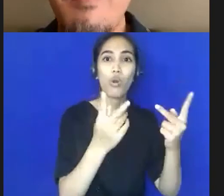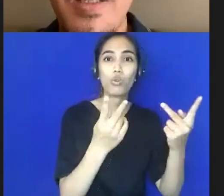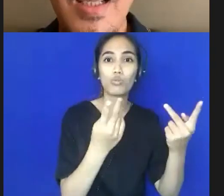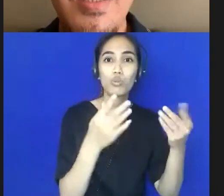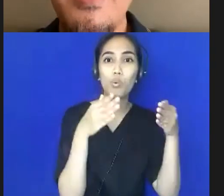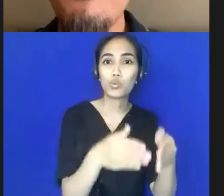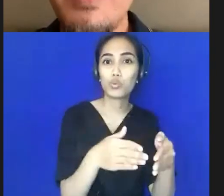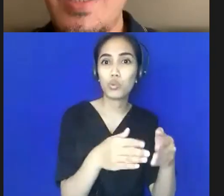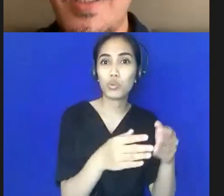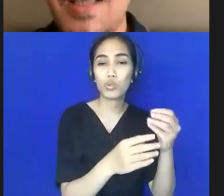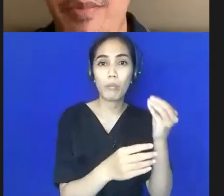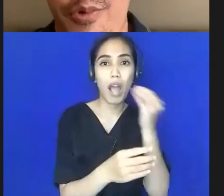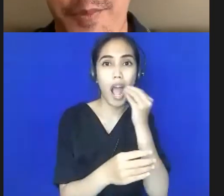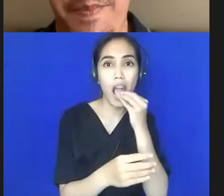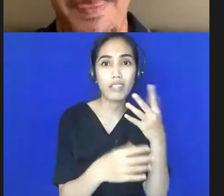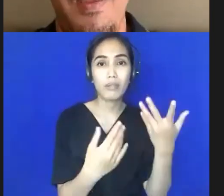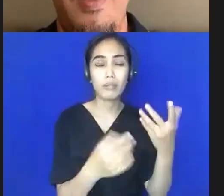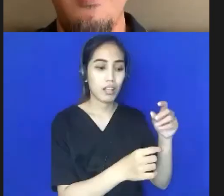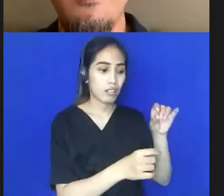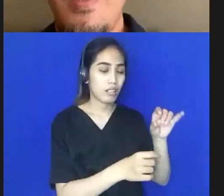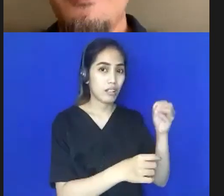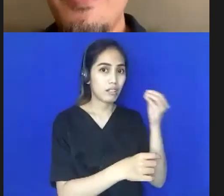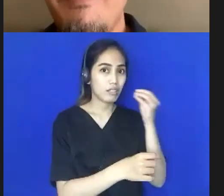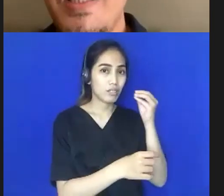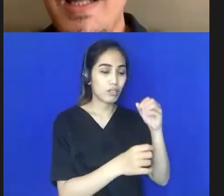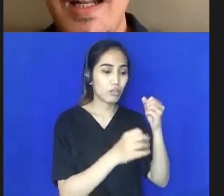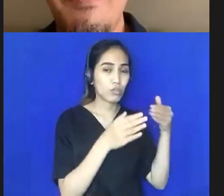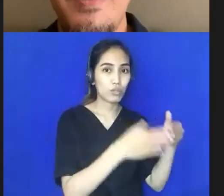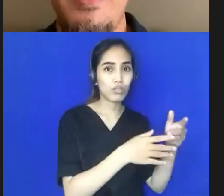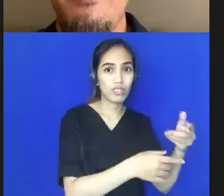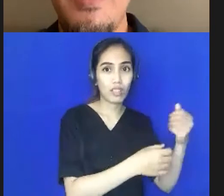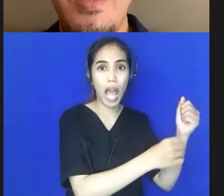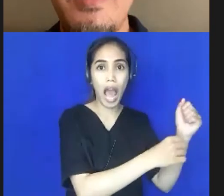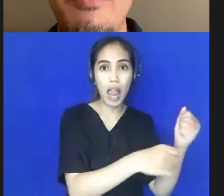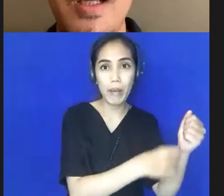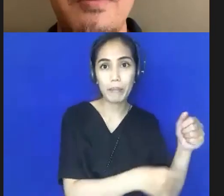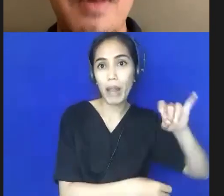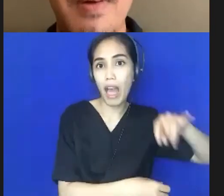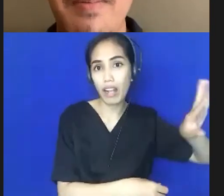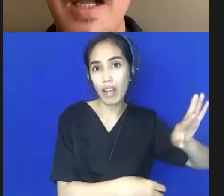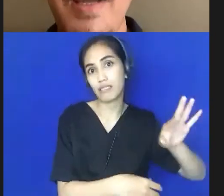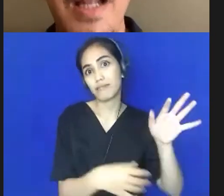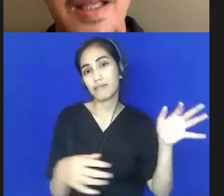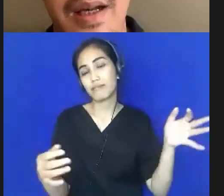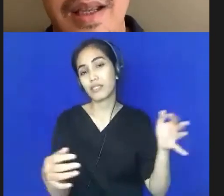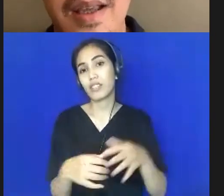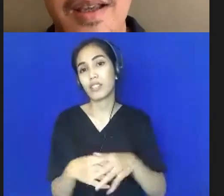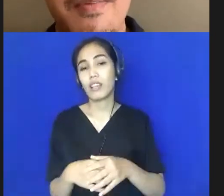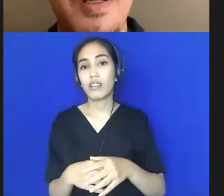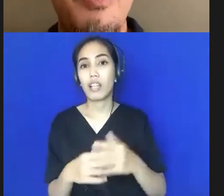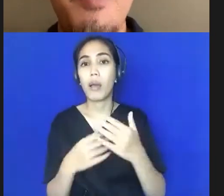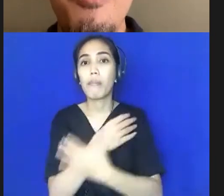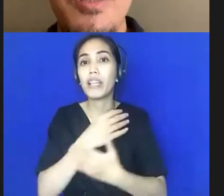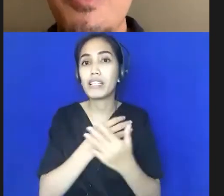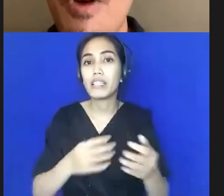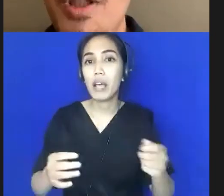bapak-bapak yang sering dimarahin karena cuma salah pakai sapu, gitu ya. Atau cara mandiin anak misalnya. Mandiin anak buat bapak-bapak kan main air.